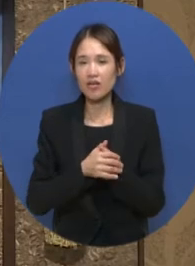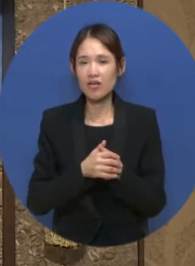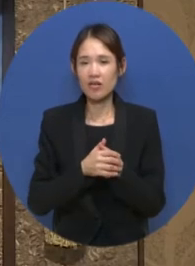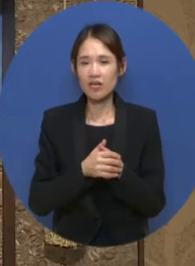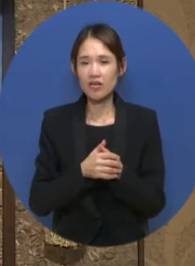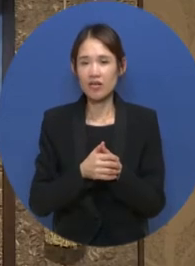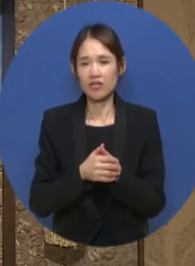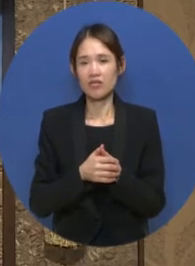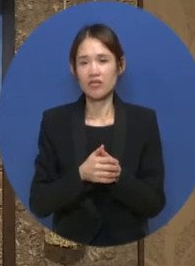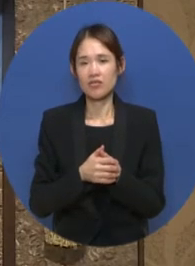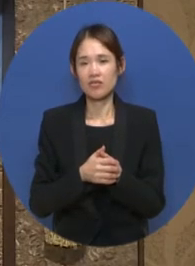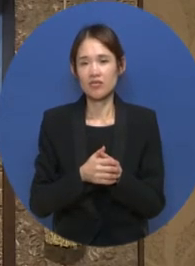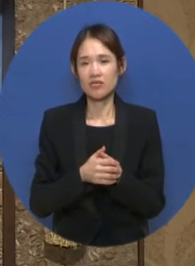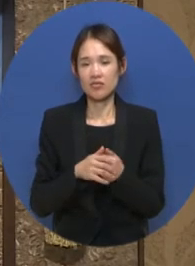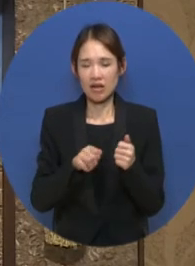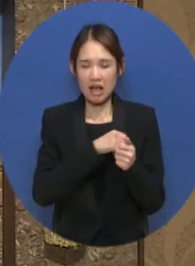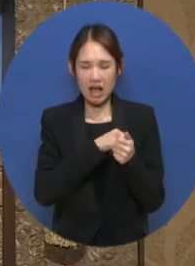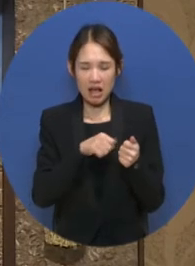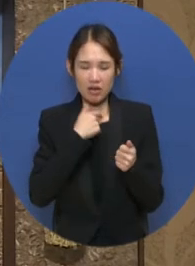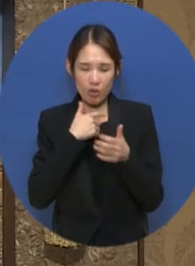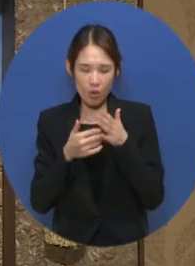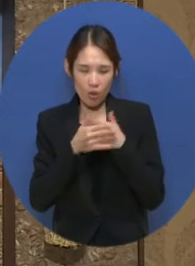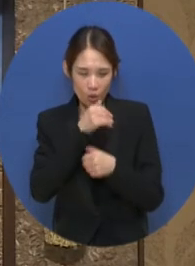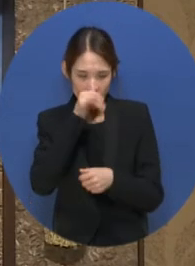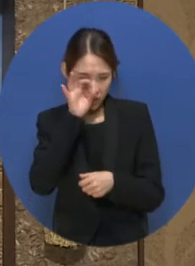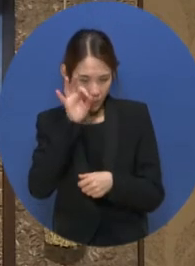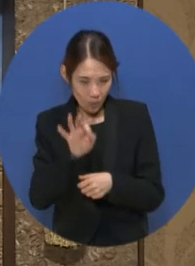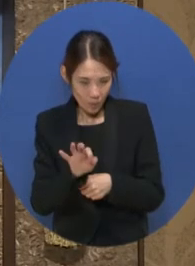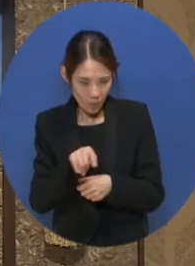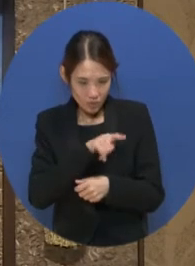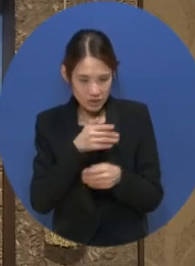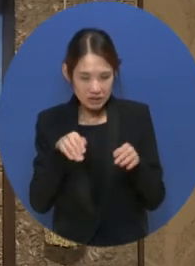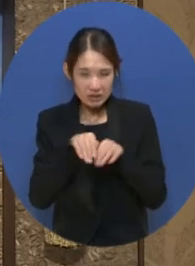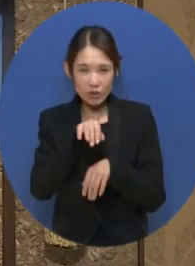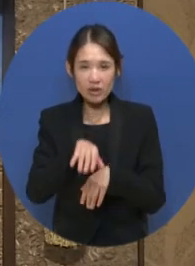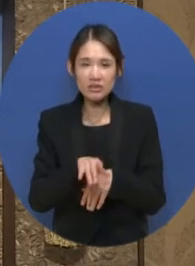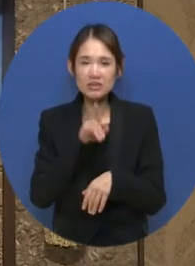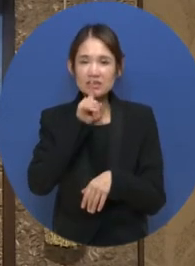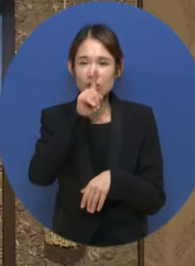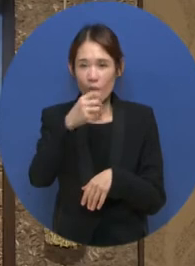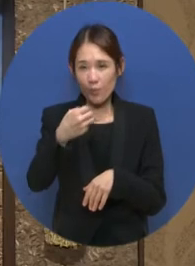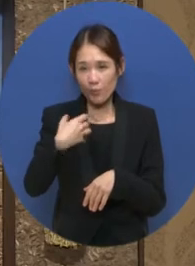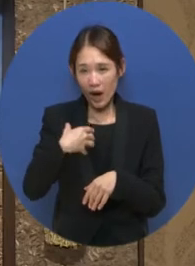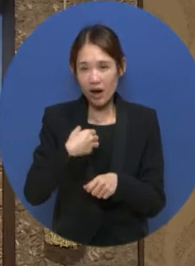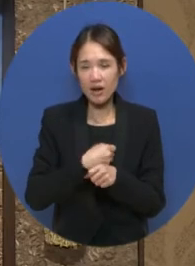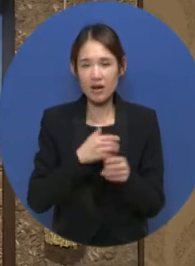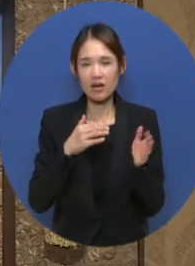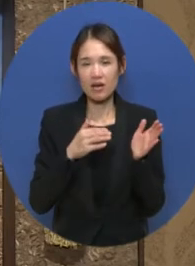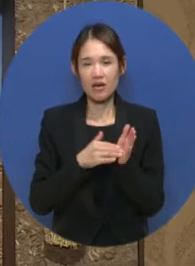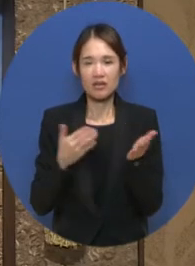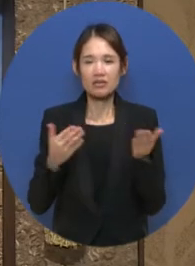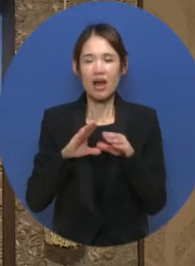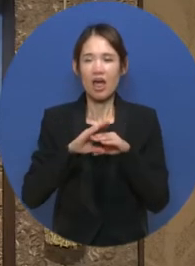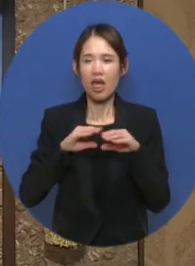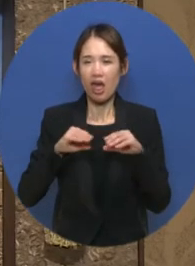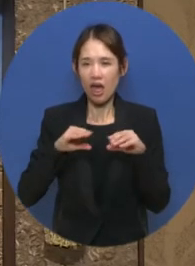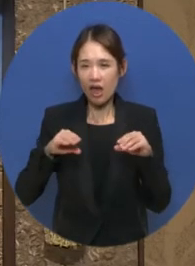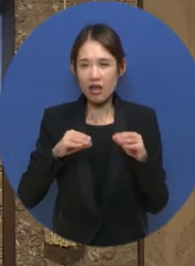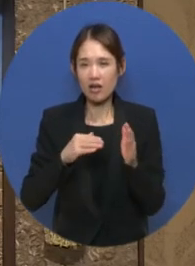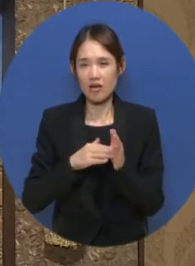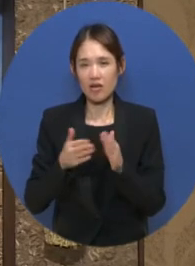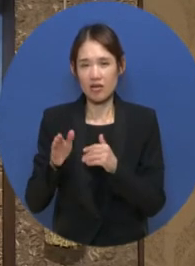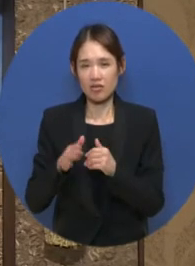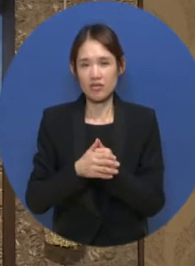이제 그런지 학대를 경험 하고 있는걸 보고 이제 저희 기관으로 신고를 한거구요 그렇게 그 사건은 좀 해결 했었는데요